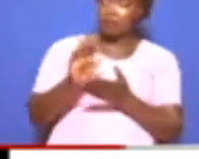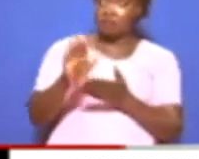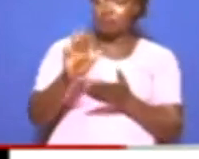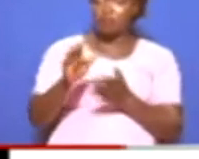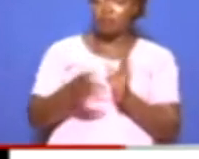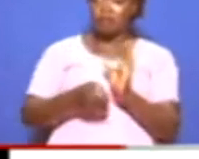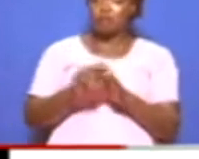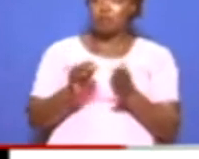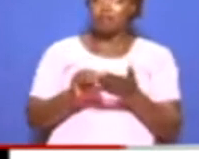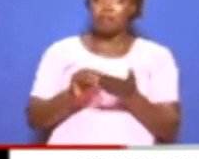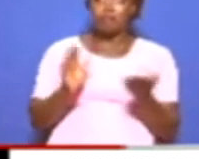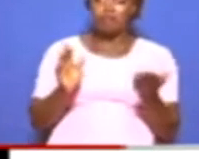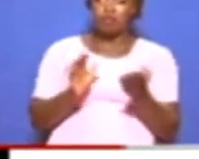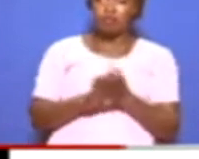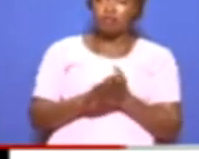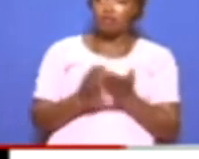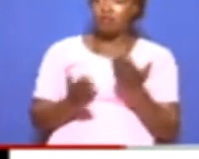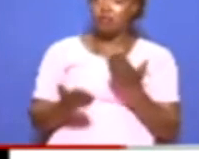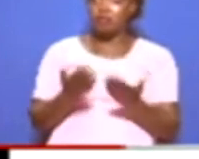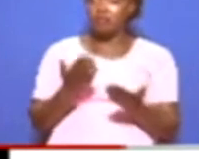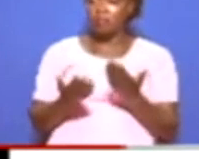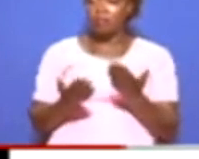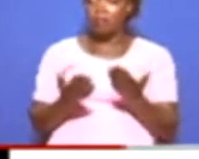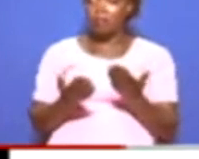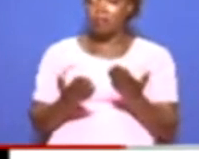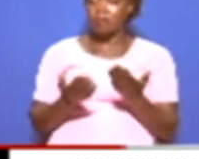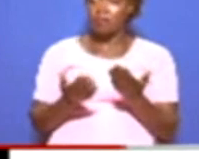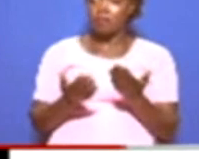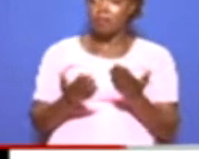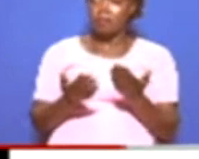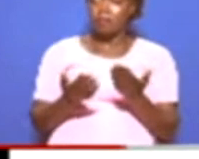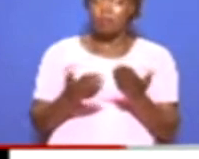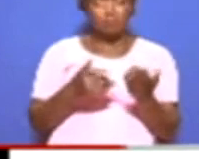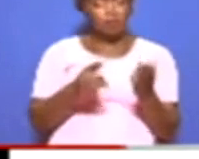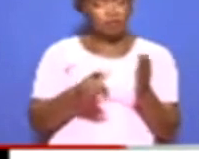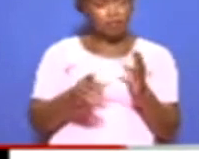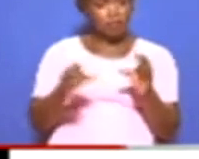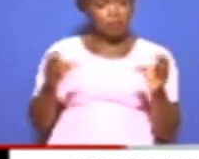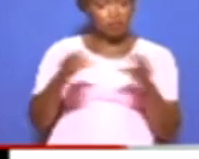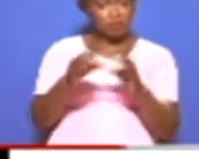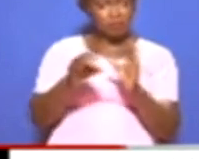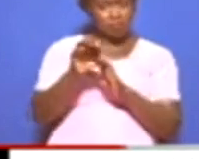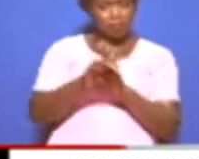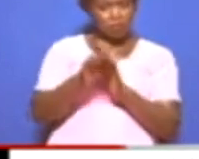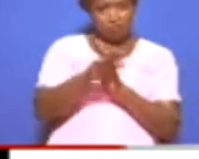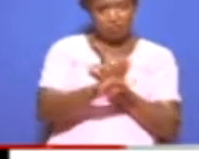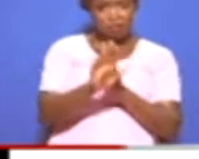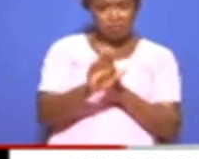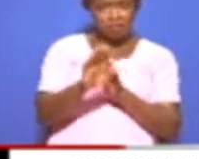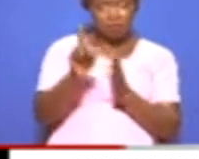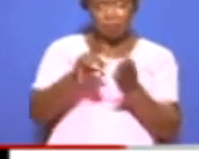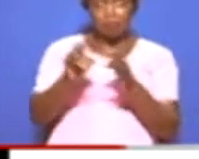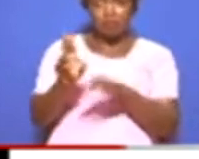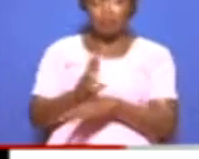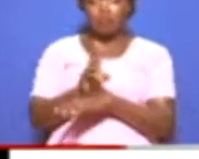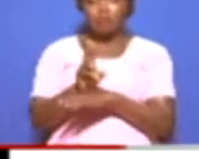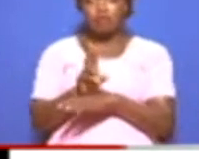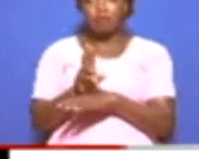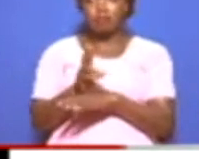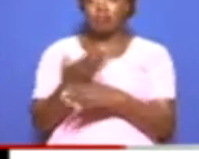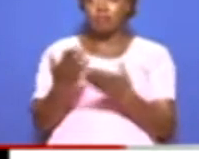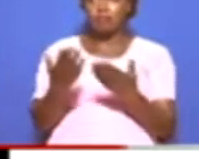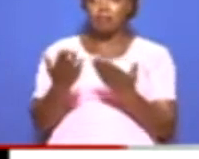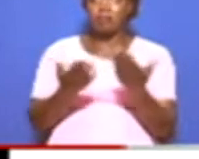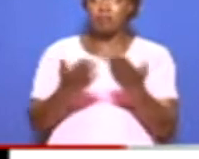kiasi kikubwa. Pengine katika vyama vyenu ni vigezo gani mnatumia ili kubaini kwamba pengine mtatoa huduma